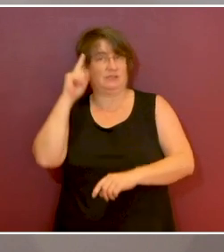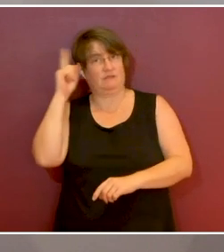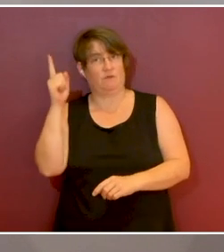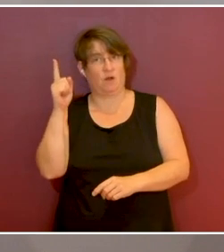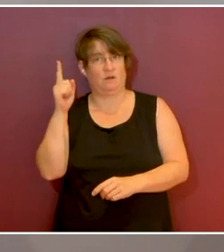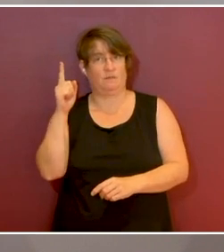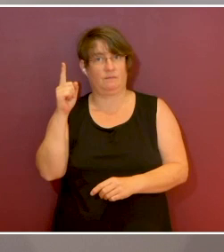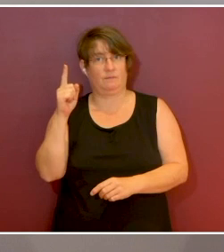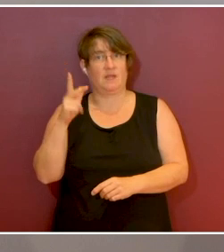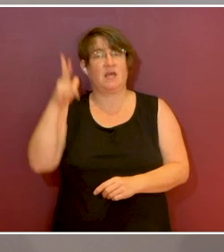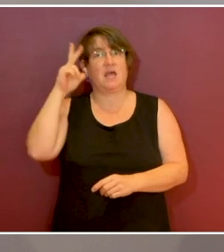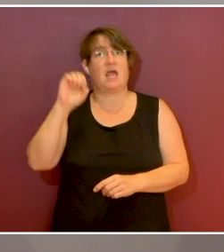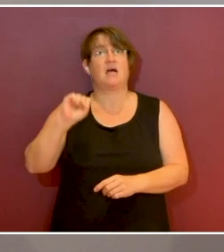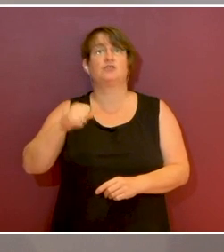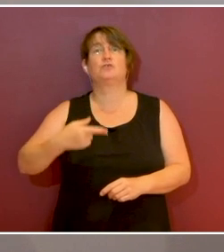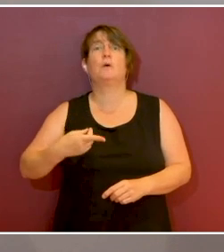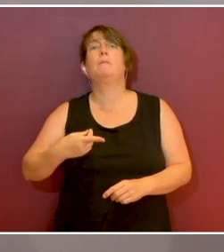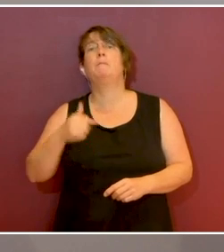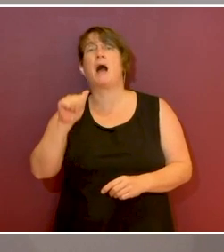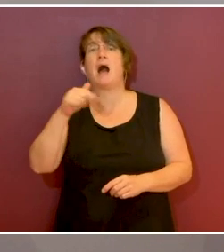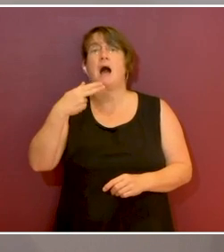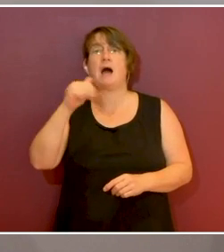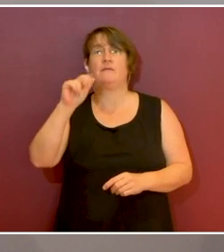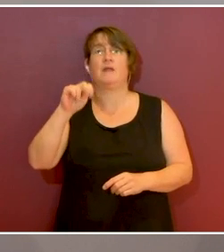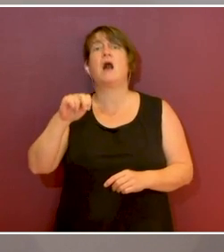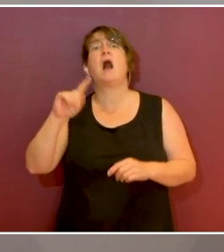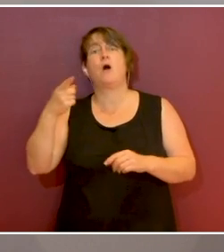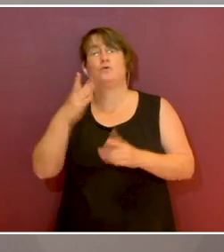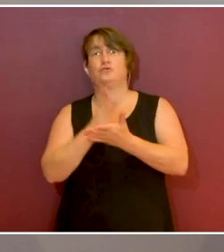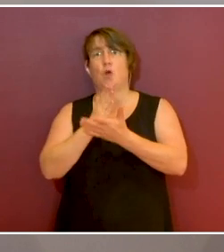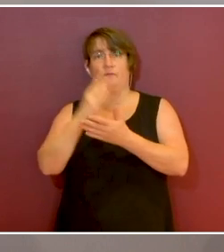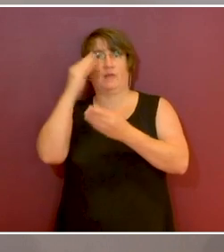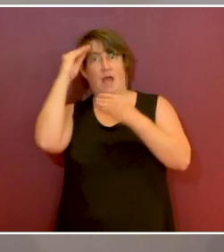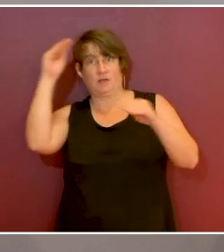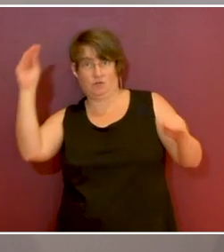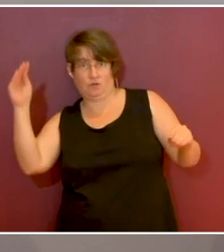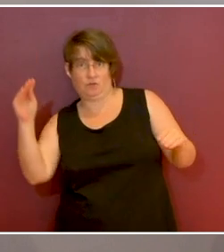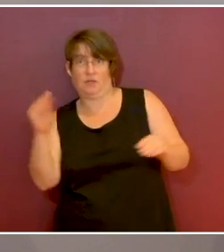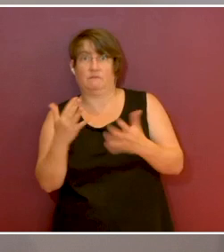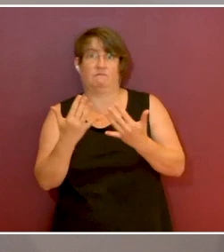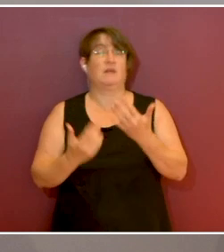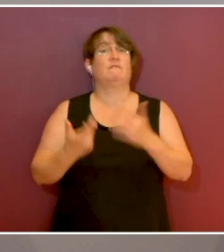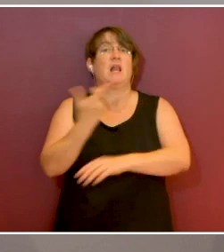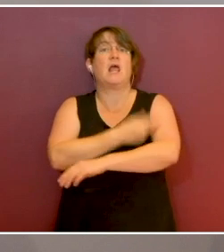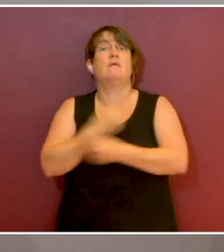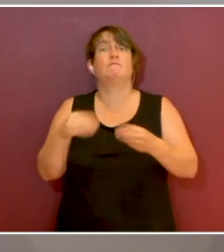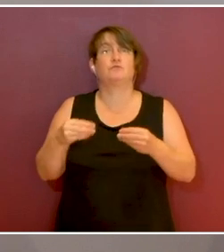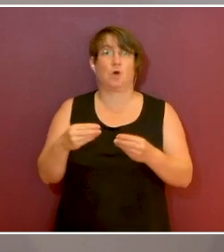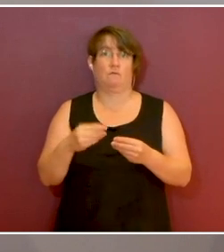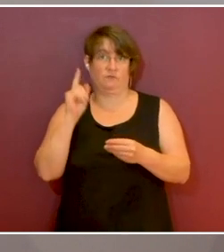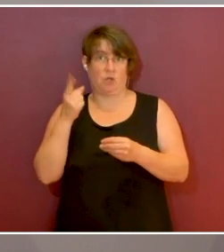auch angekündigt, wie viel Impfstoff er auch im nächsten Jahr vorhalten will für diesen Fall. Aber es gibt bisher dazu keine